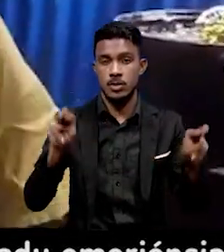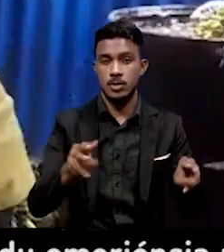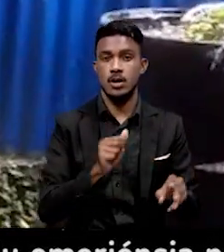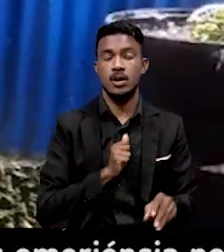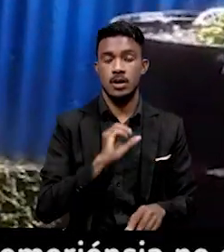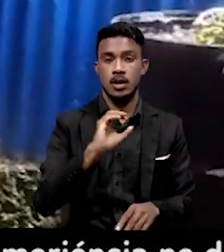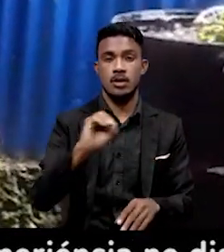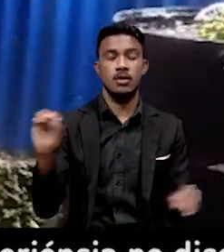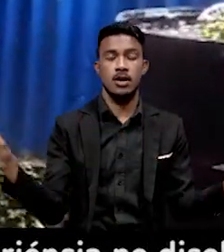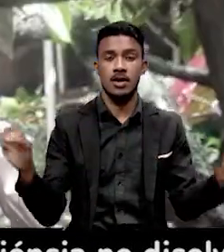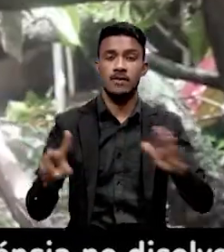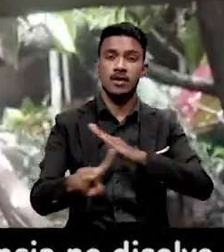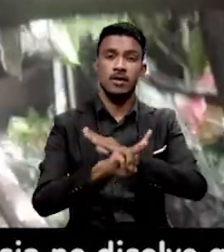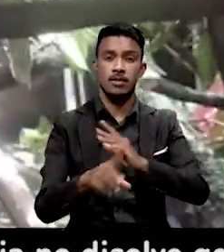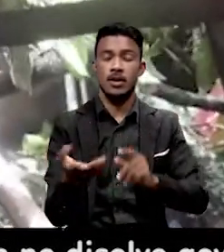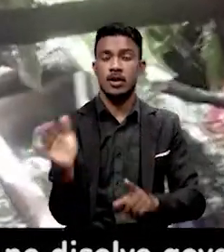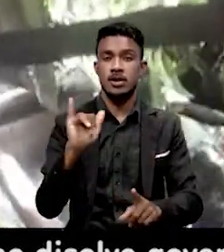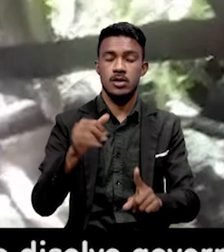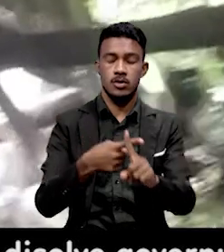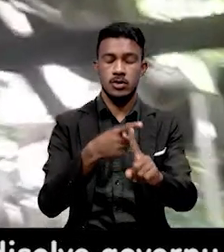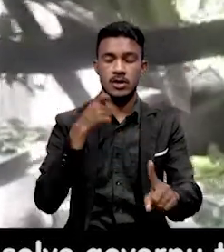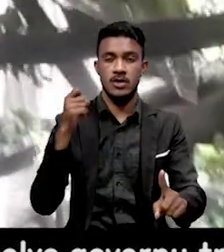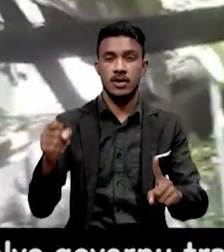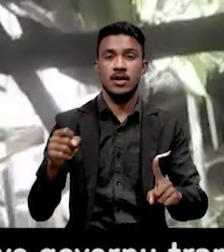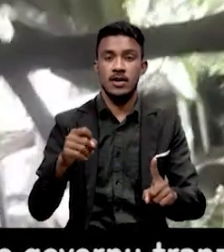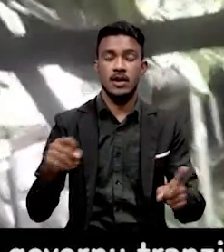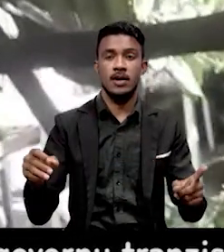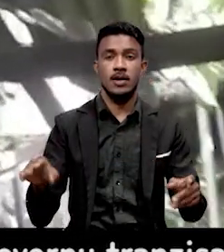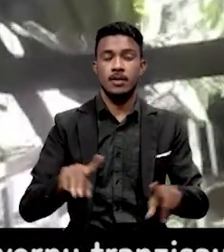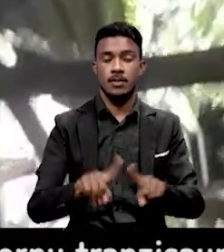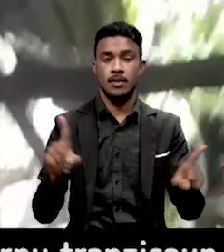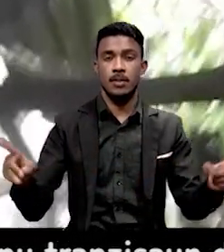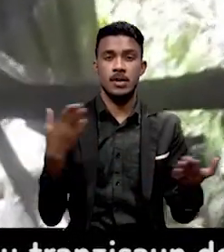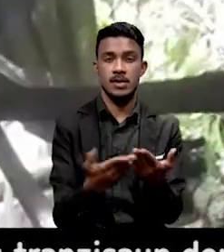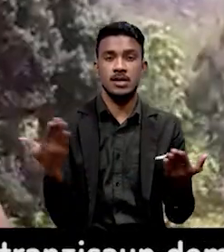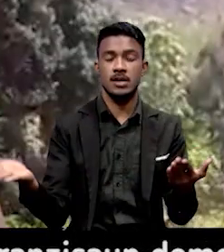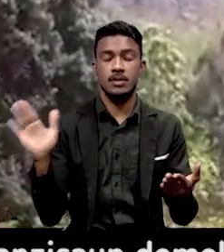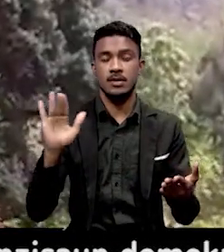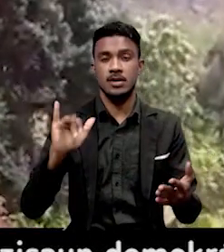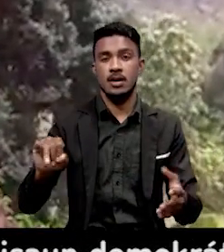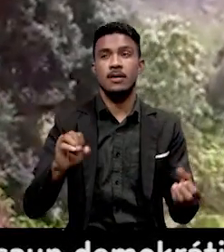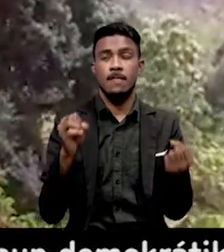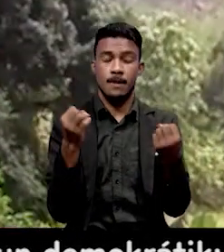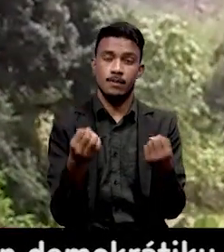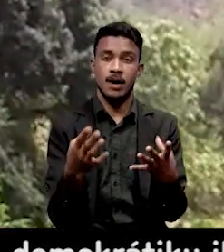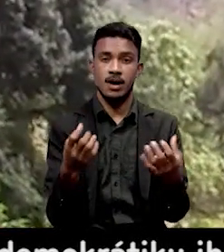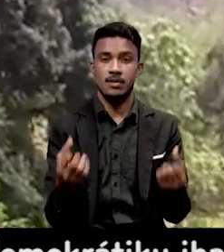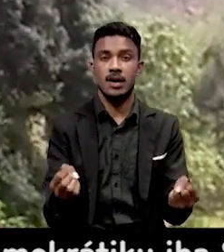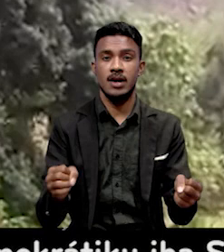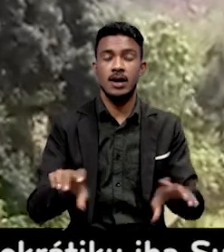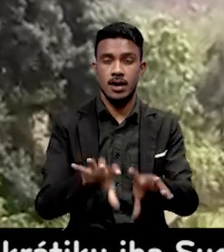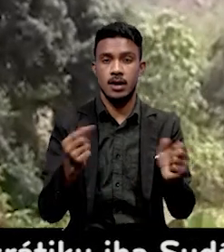husi desastre ne, mai besa san iha umalaran barak makla aproveita. Kami kompletu maki iha umalaran hela. Kompletu